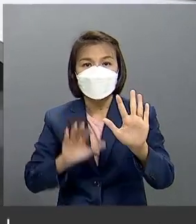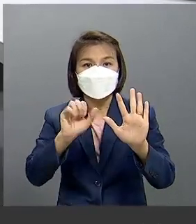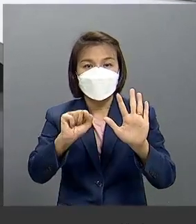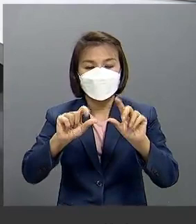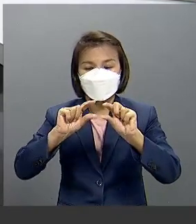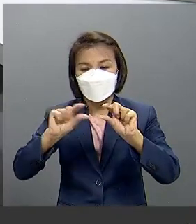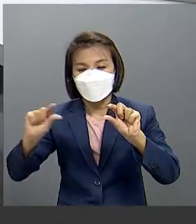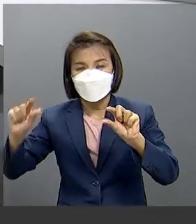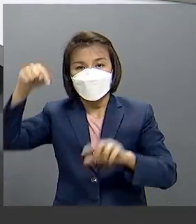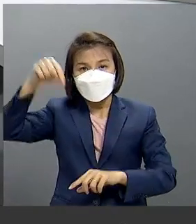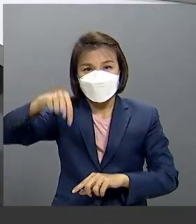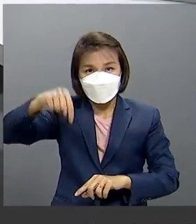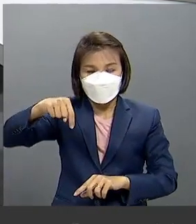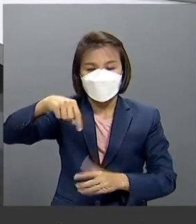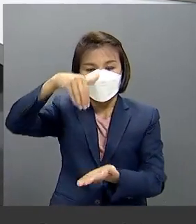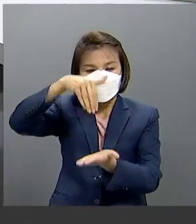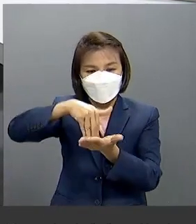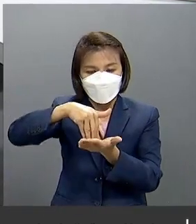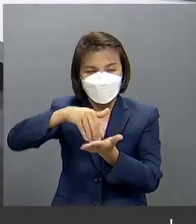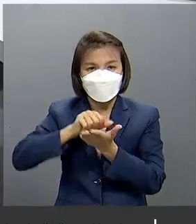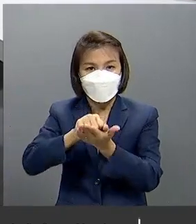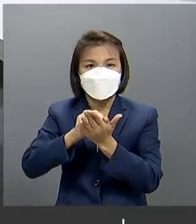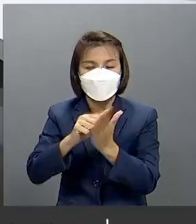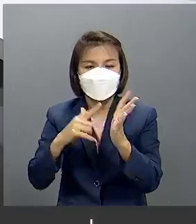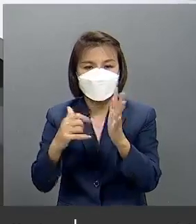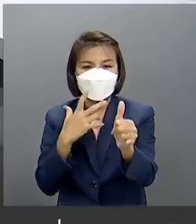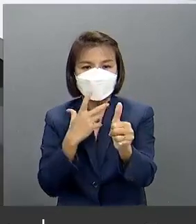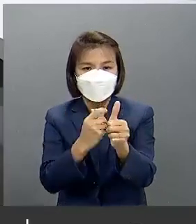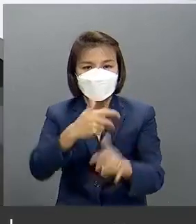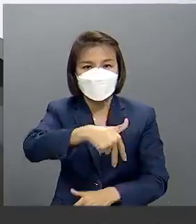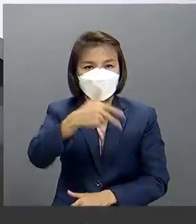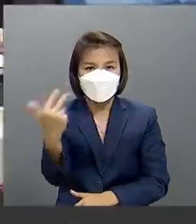ความร่วมมือบริการฉีดวัคซีนโควิด-19 ไทย PBS ค่ะ ค่ะขอบคุณคุณธิดารัตน์ค่ะ